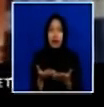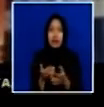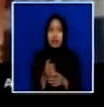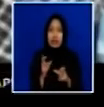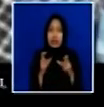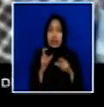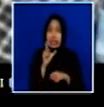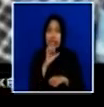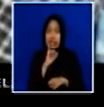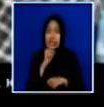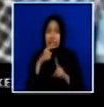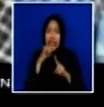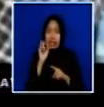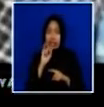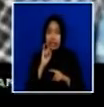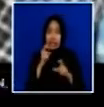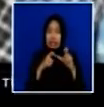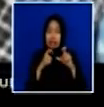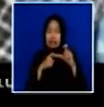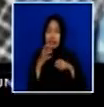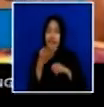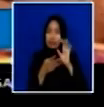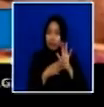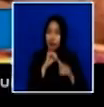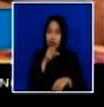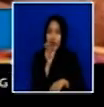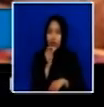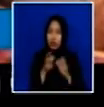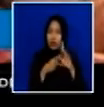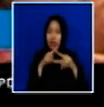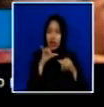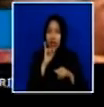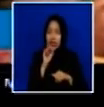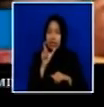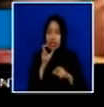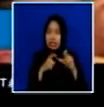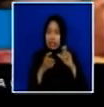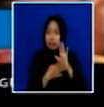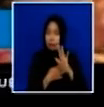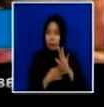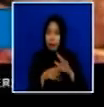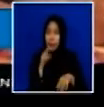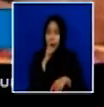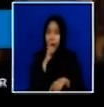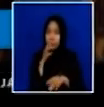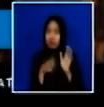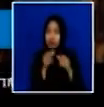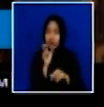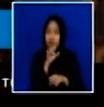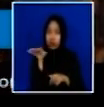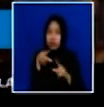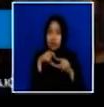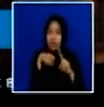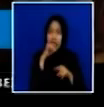citizen journalism Hai baik ya baik Eh Pak Muzakir yang menjadi sasaran ini